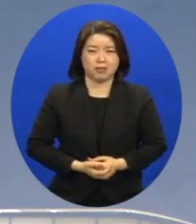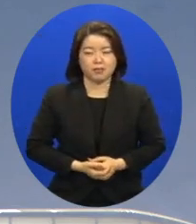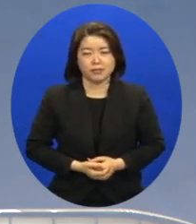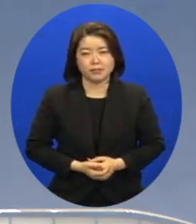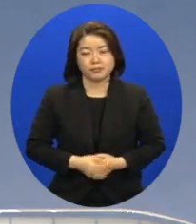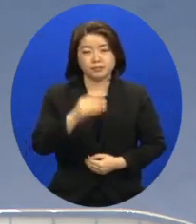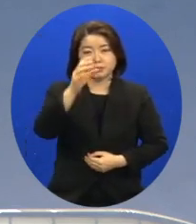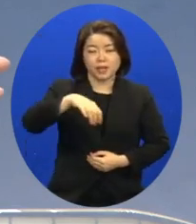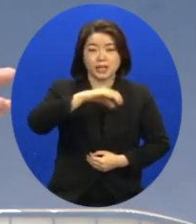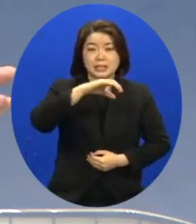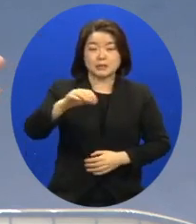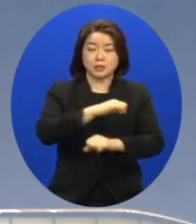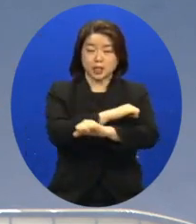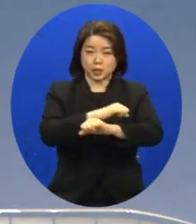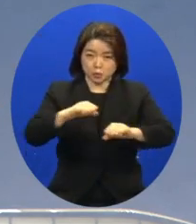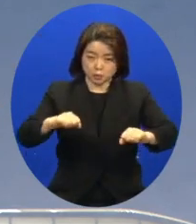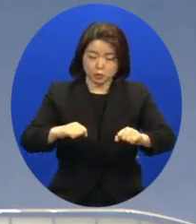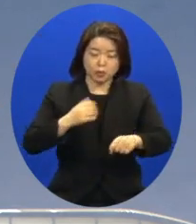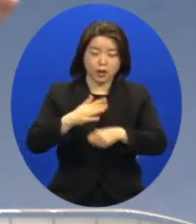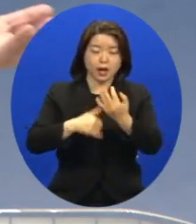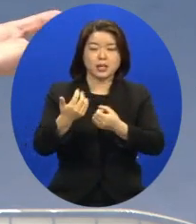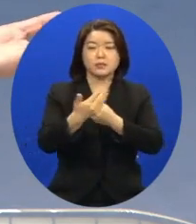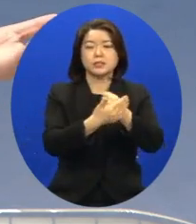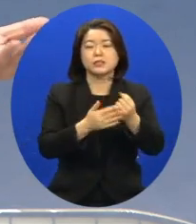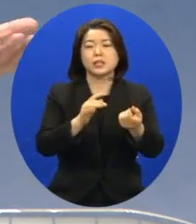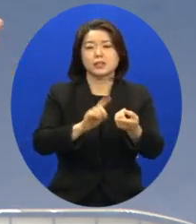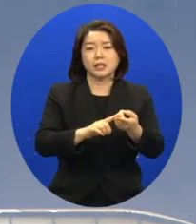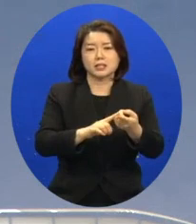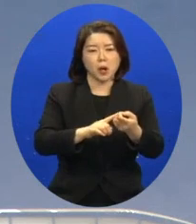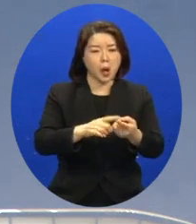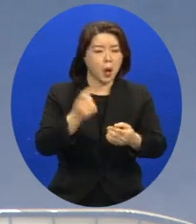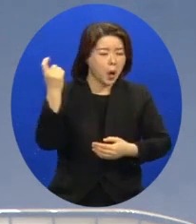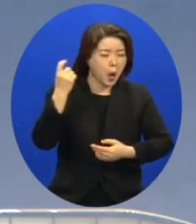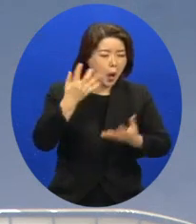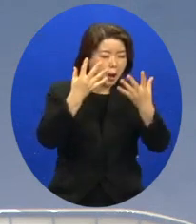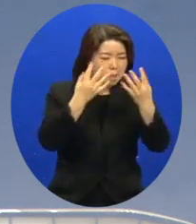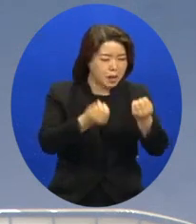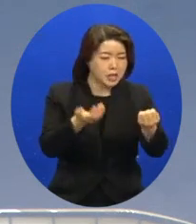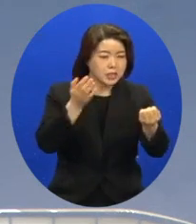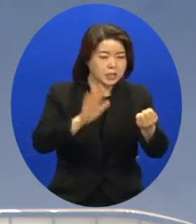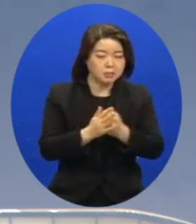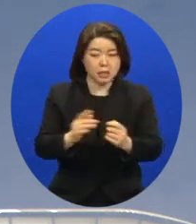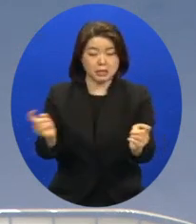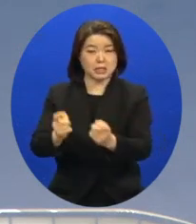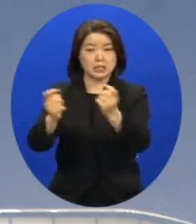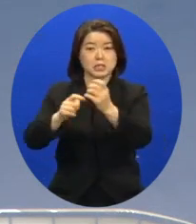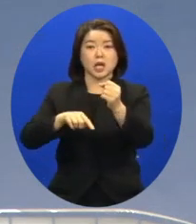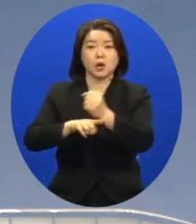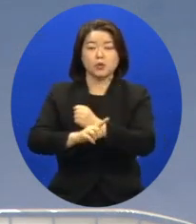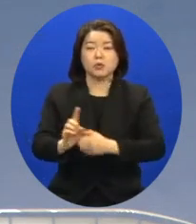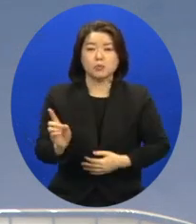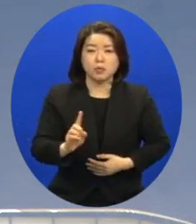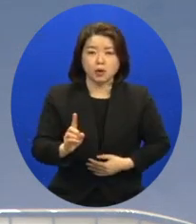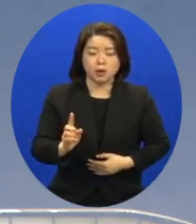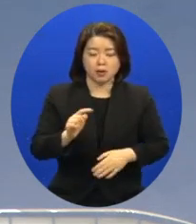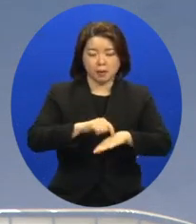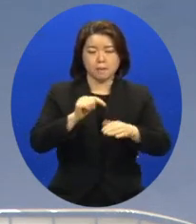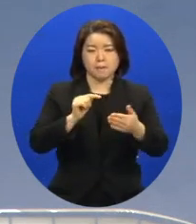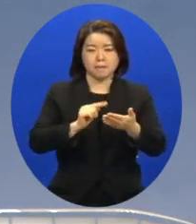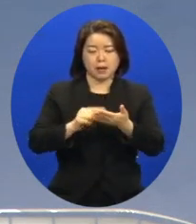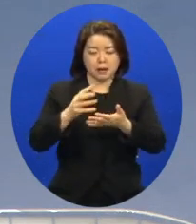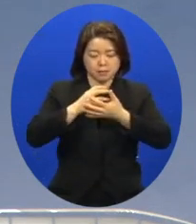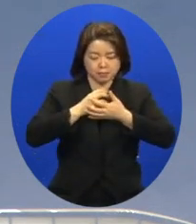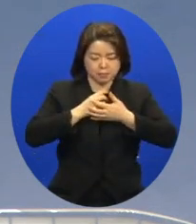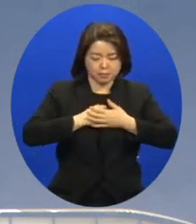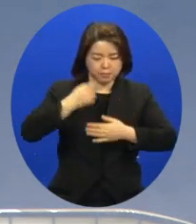십자가의 용서와 하나님의 은혜에 대하여 그렇게 알고도 싸우는 이유가 뭐지요? 마음에 느껴지지 않아서 그런